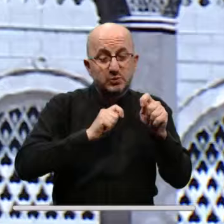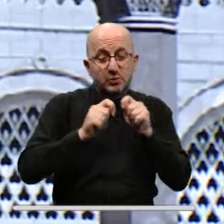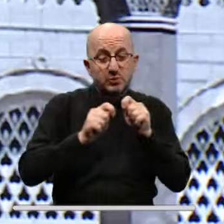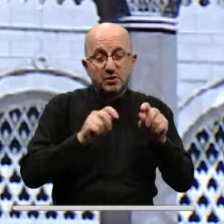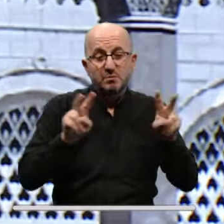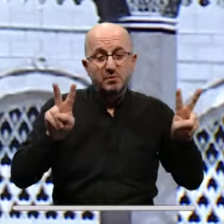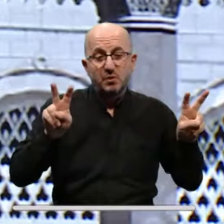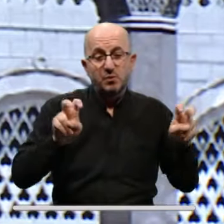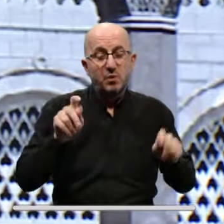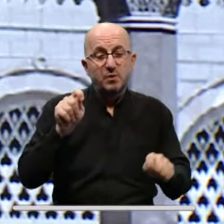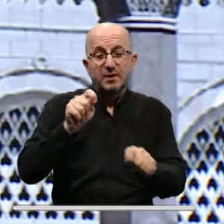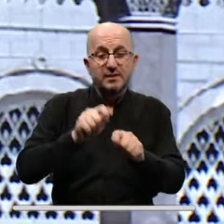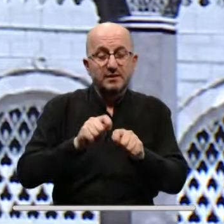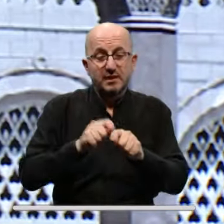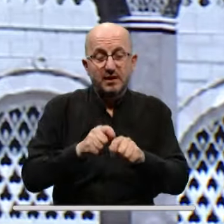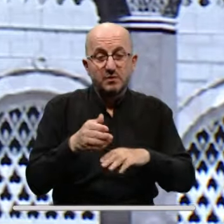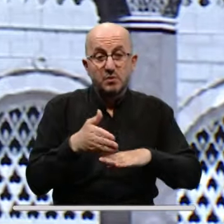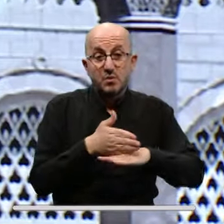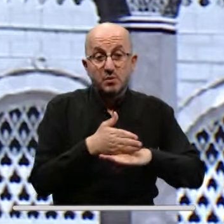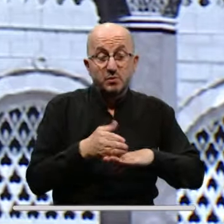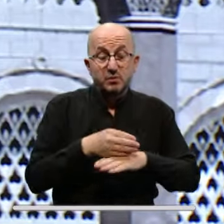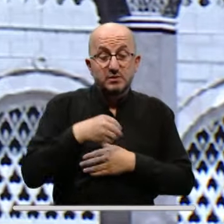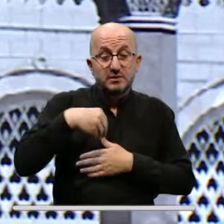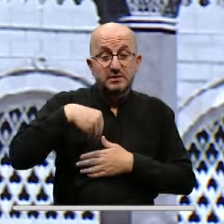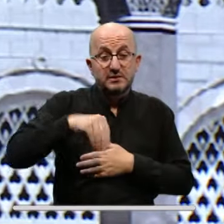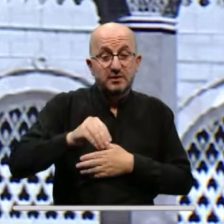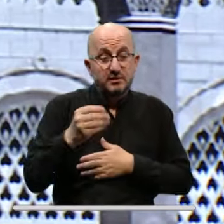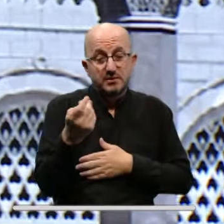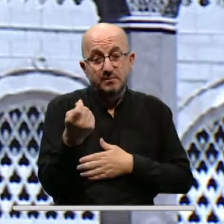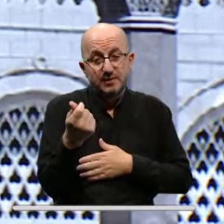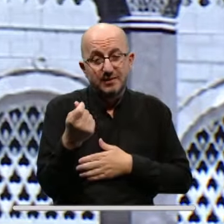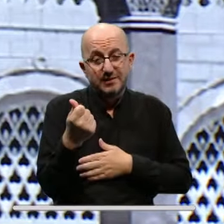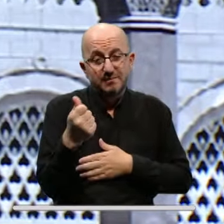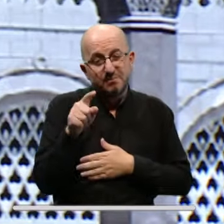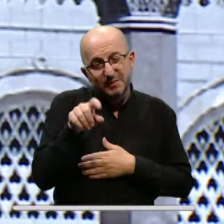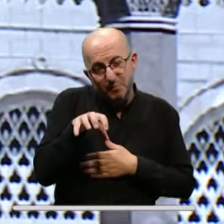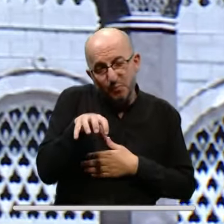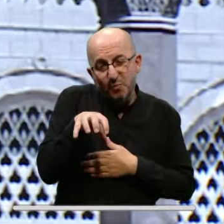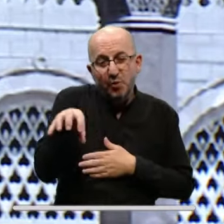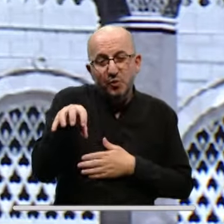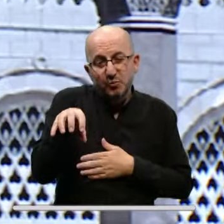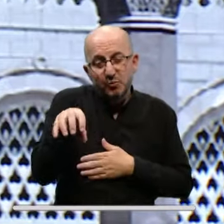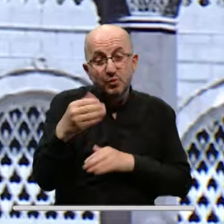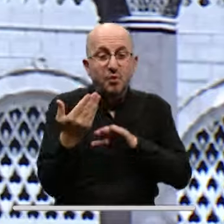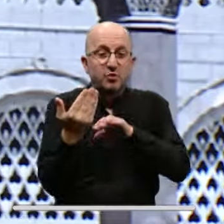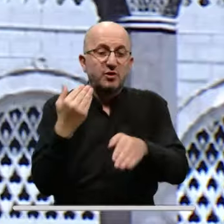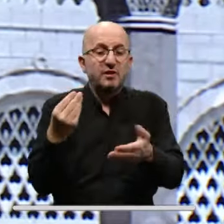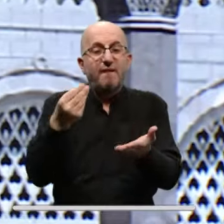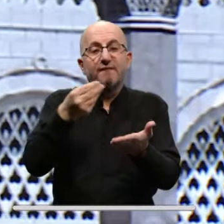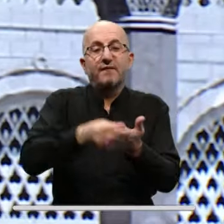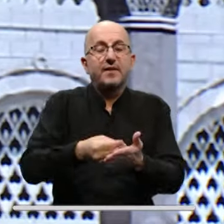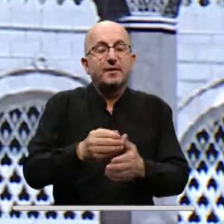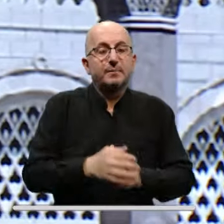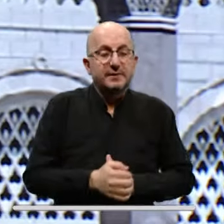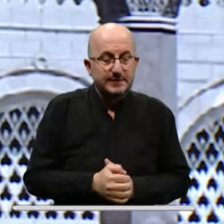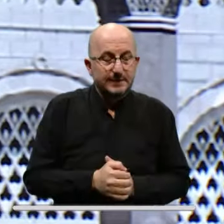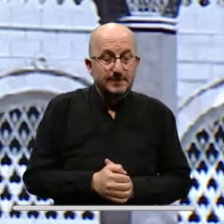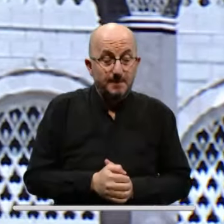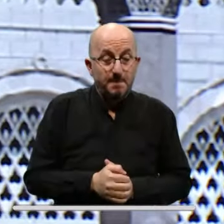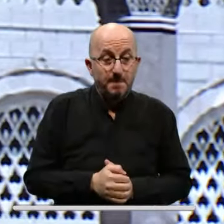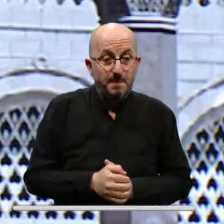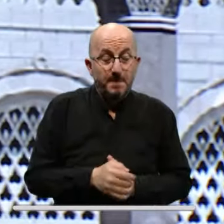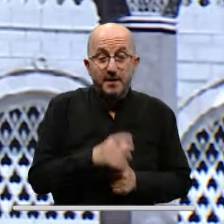edilen ürünün satış bedelinin bir kısmının önceden verilmesidir.